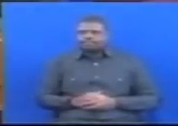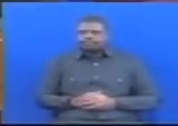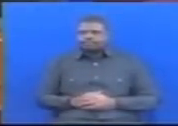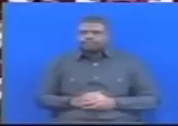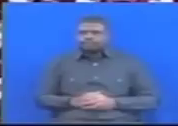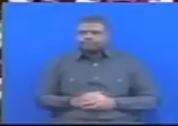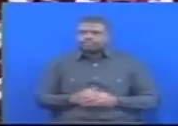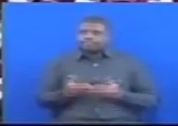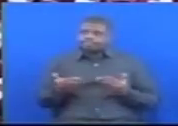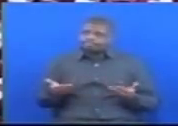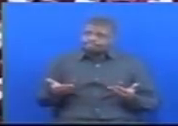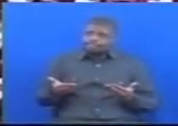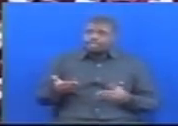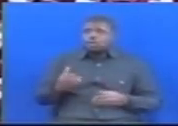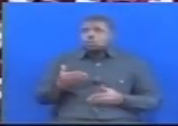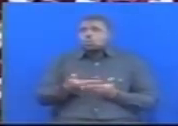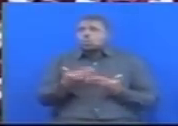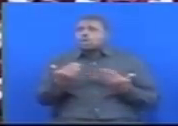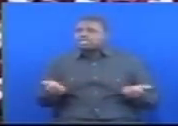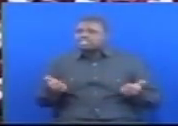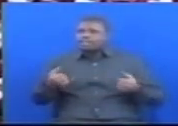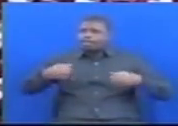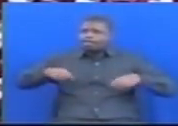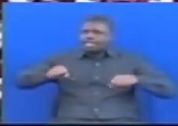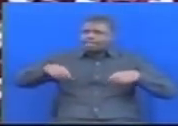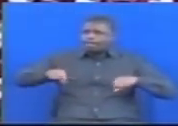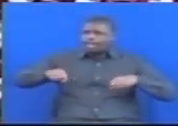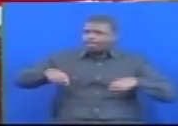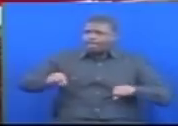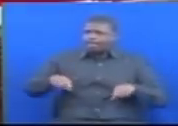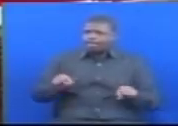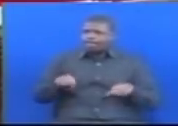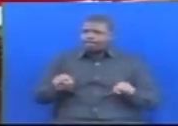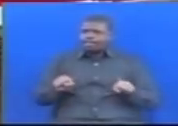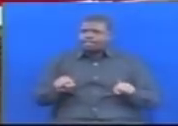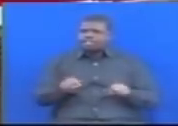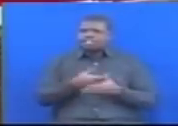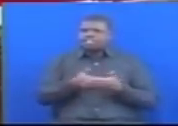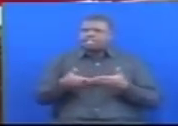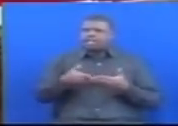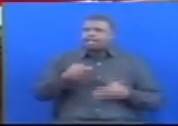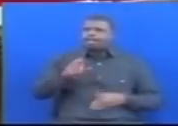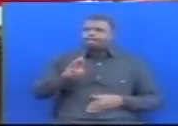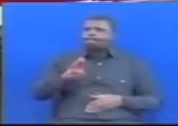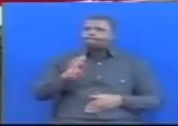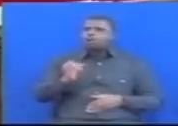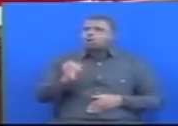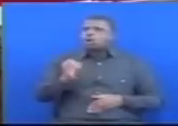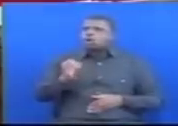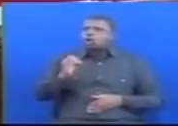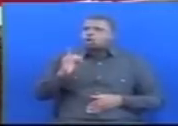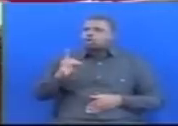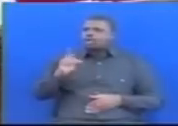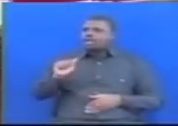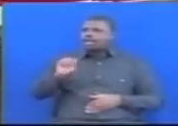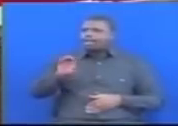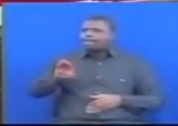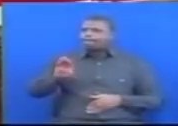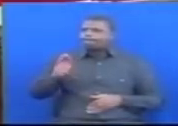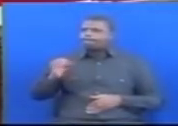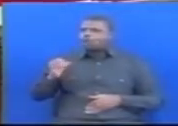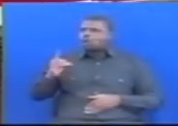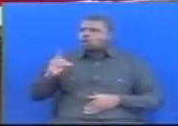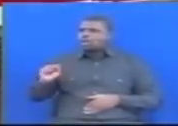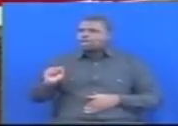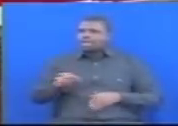Mheshimiwa Rehema, pamoja na jitihada za vijana wengi kujiajiri wenyewe kwa kuendesha bodaboda, wamekuwa wakisumbuliwa na polisi kwa pikipiki zao